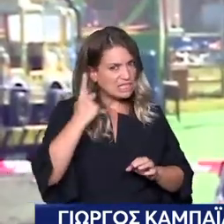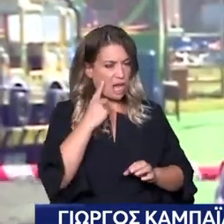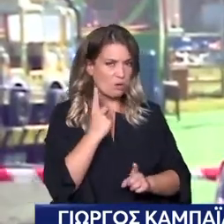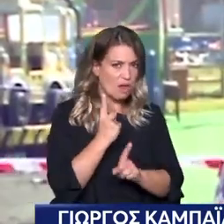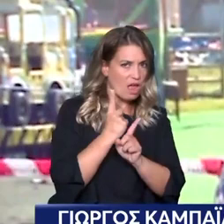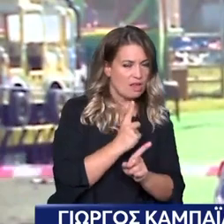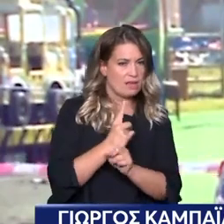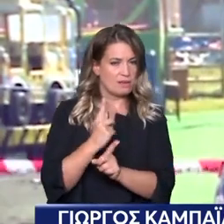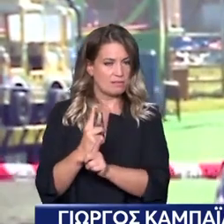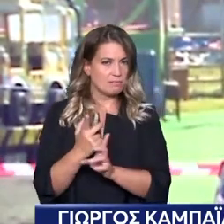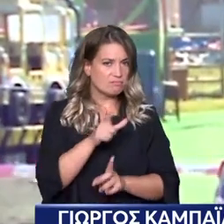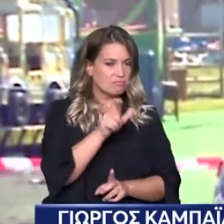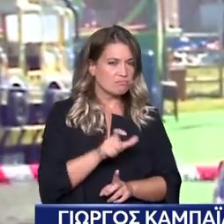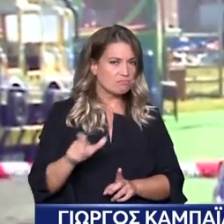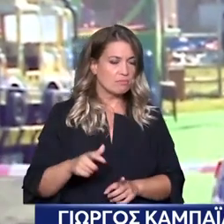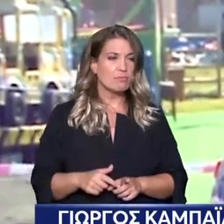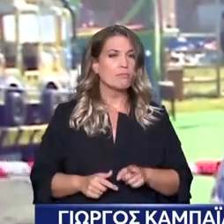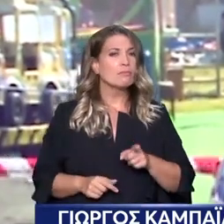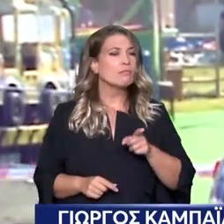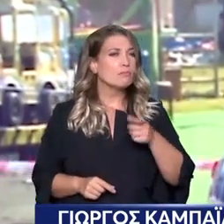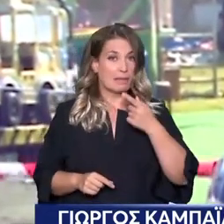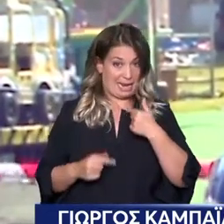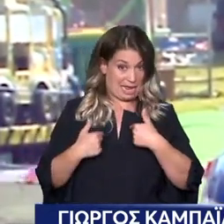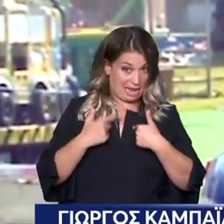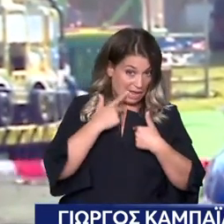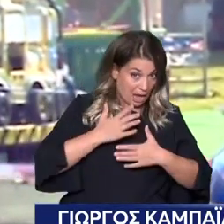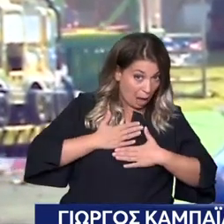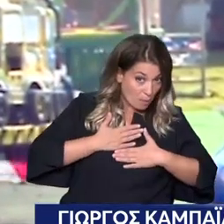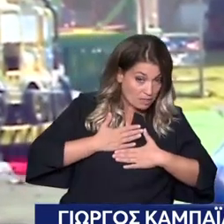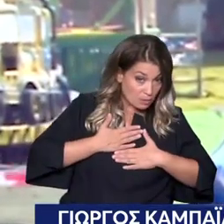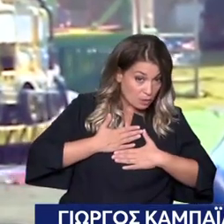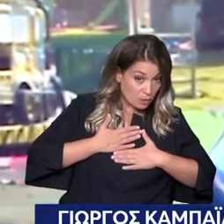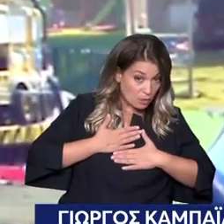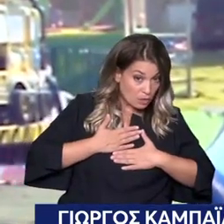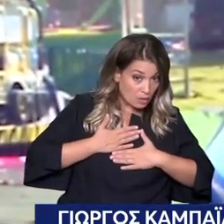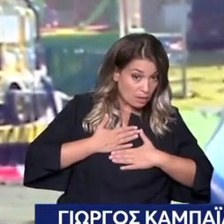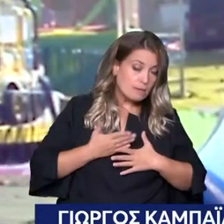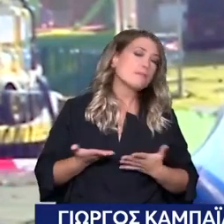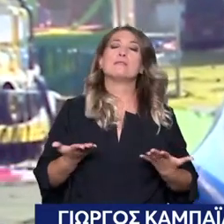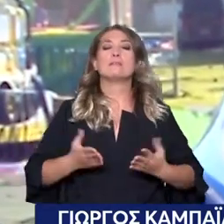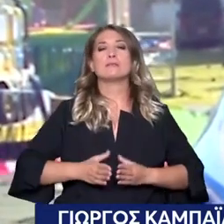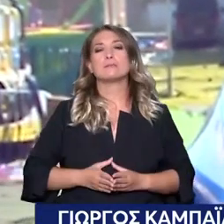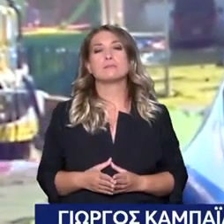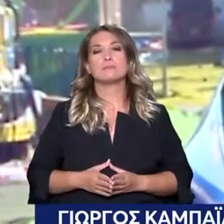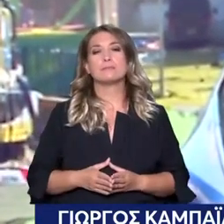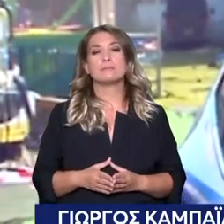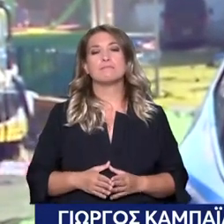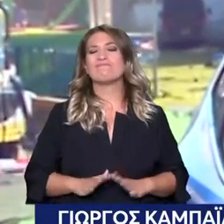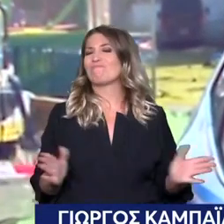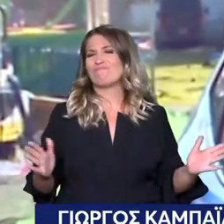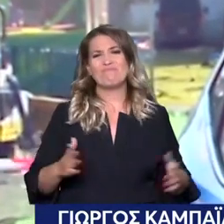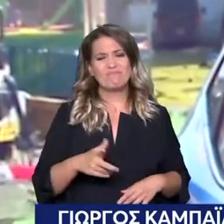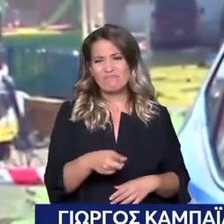Ζητάτε την προσωπική μου άποψη? Ναι, τι είδατε, ότι παρατήρησα. Την προσωπική μου άποψη. Βέβαια. Κοιτάξτε, είναι σάπια